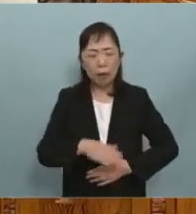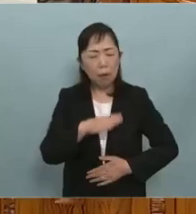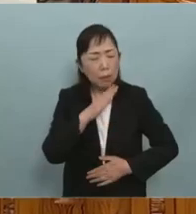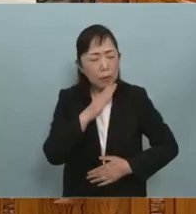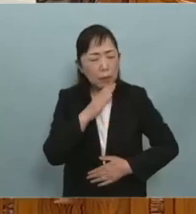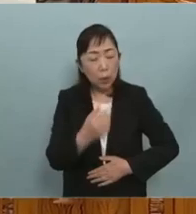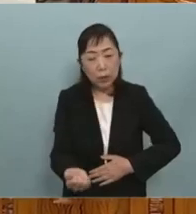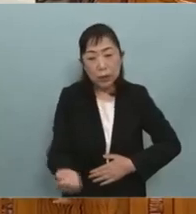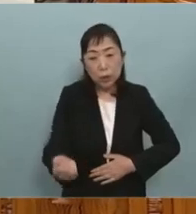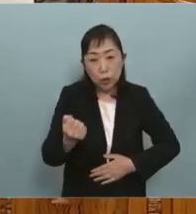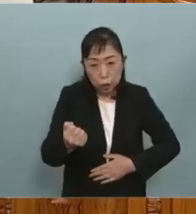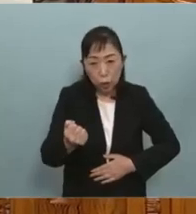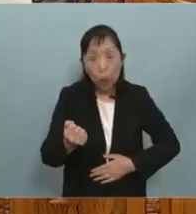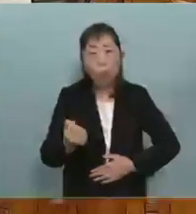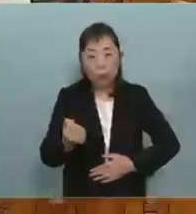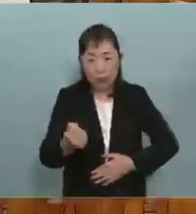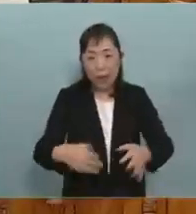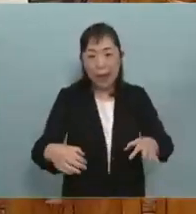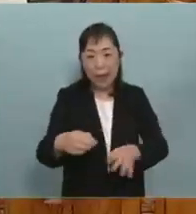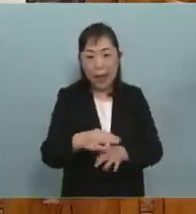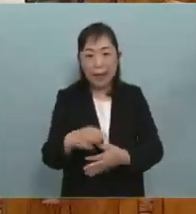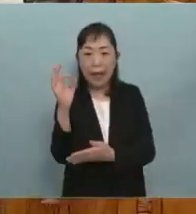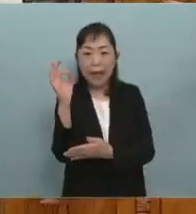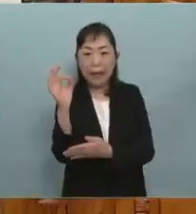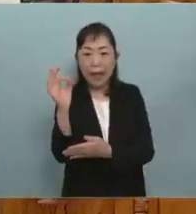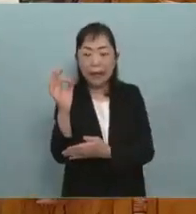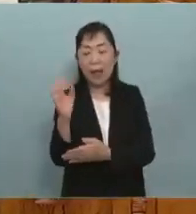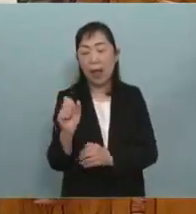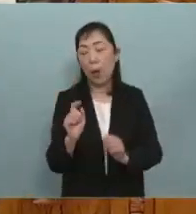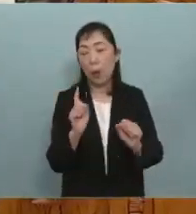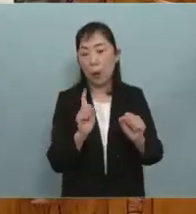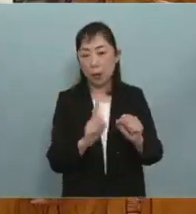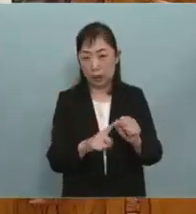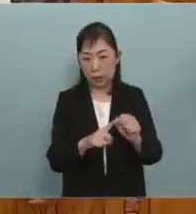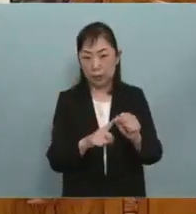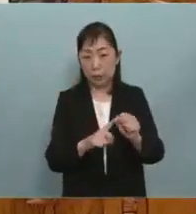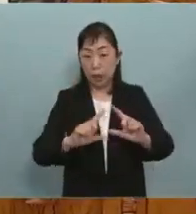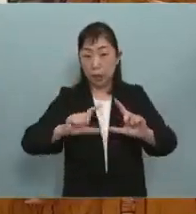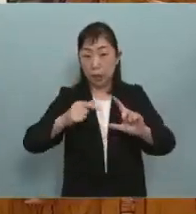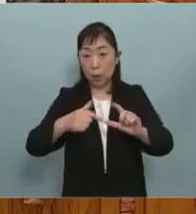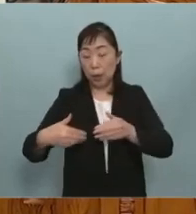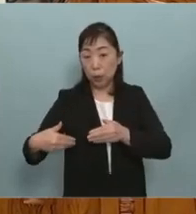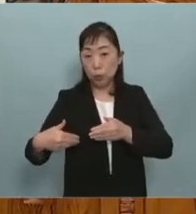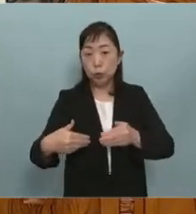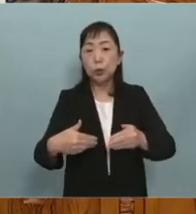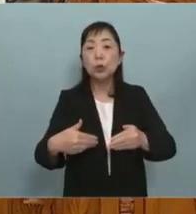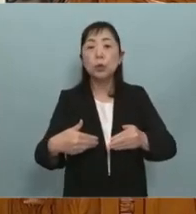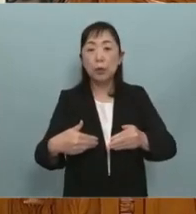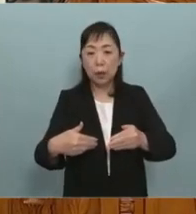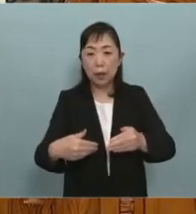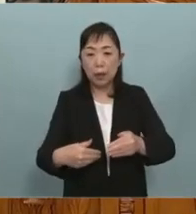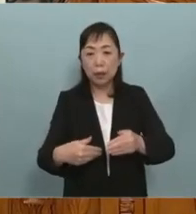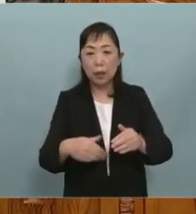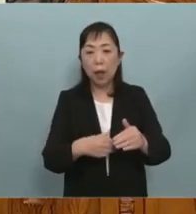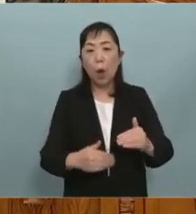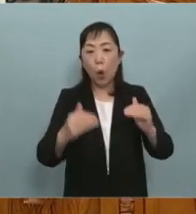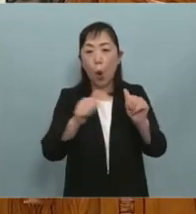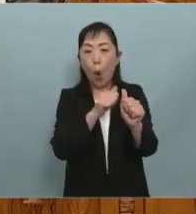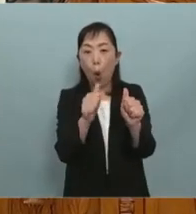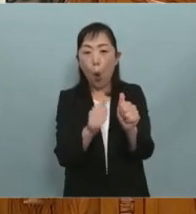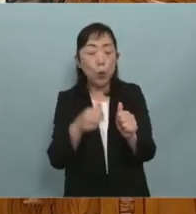経済財政を作ってまいりますイノベーションを促進すること等による交付化価値喪失